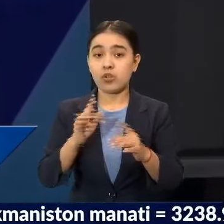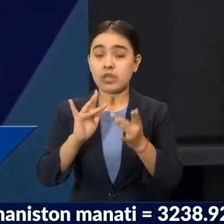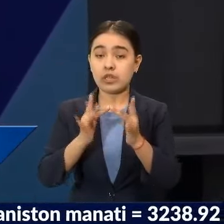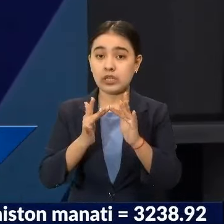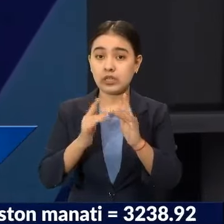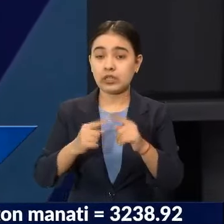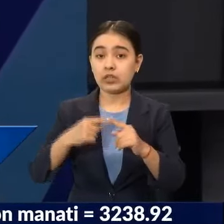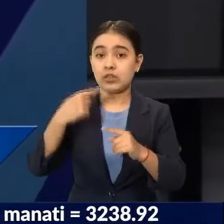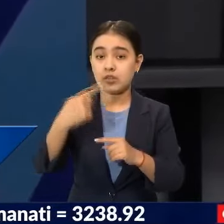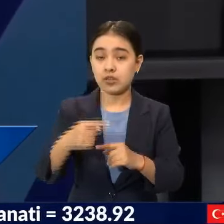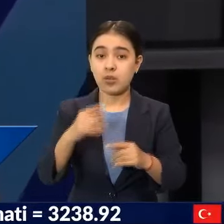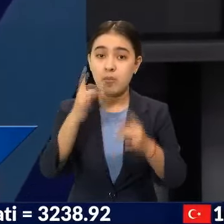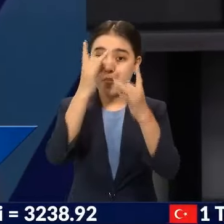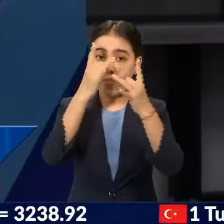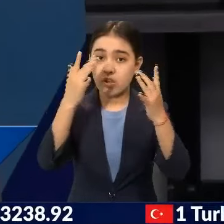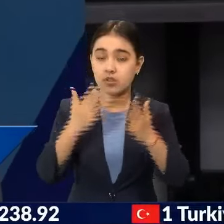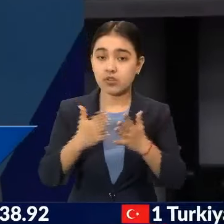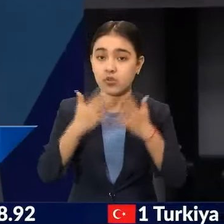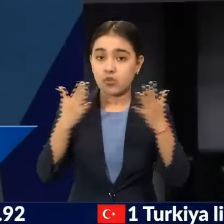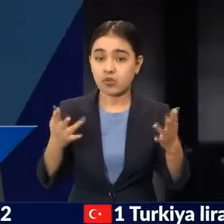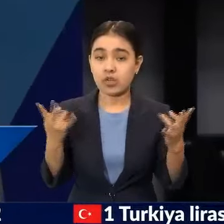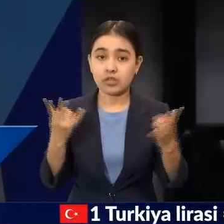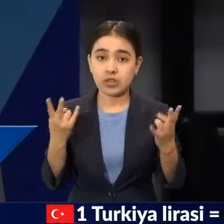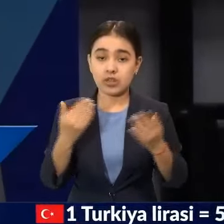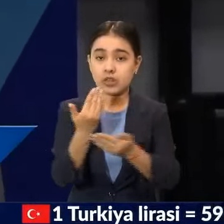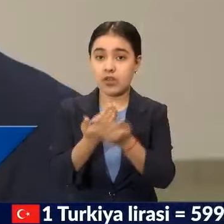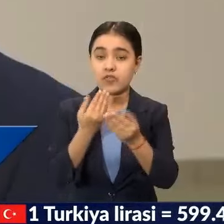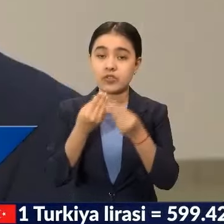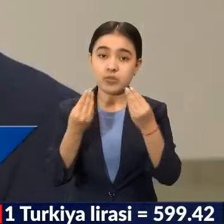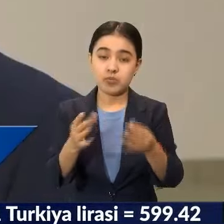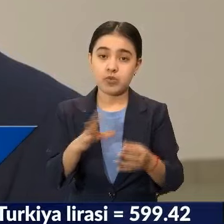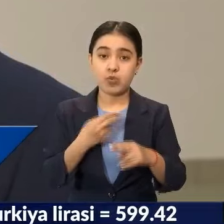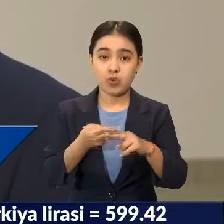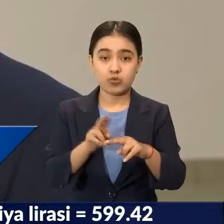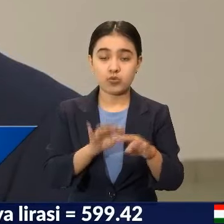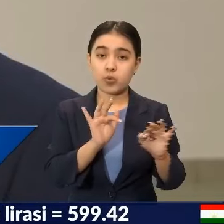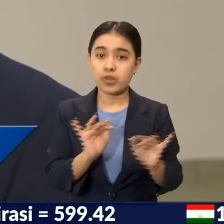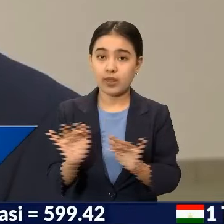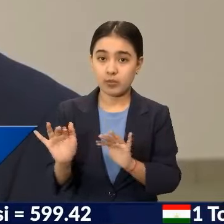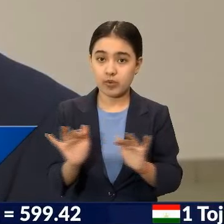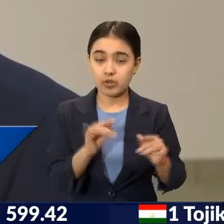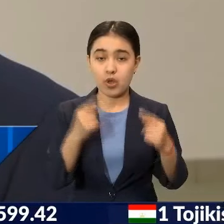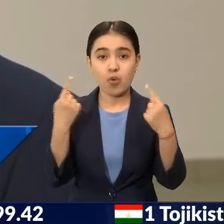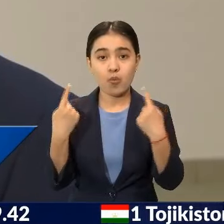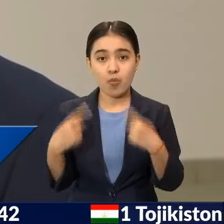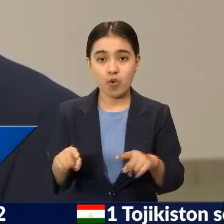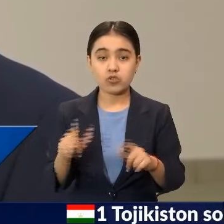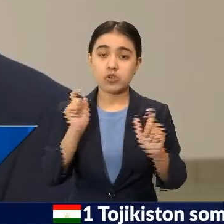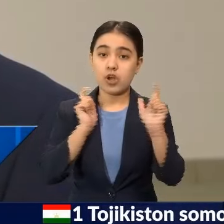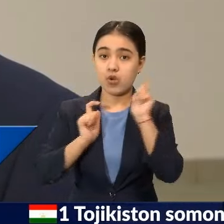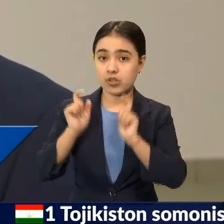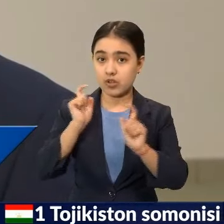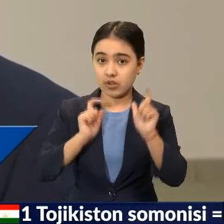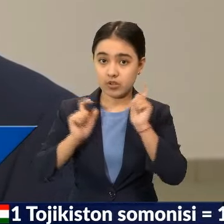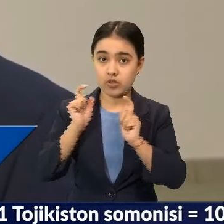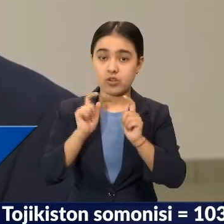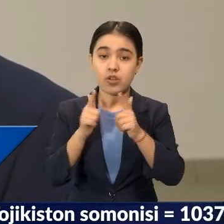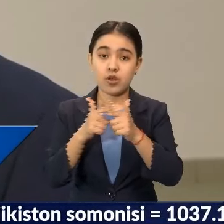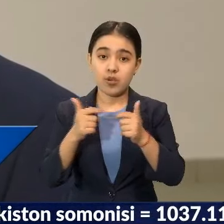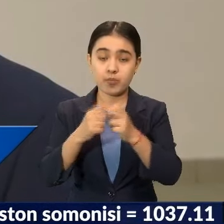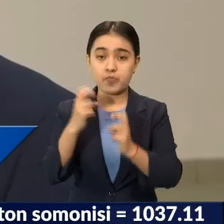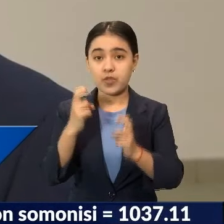tarmoqlardan foydalanish madaniyatini ortirish bo'yicha kerakli tavsiyalarni berib o'tdik. Ushbu tadbirlar boshqa oliygohlarda, korxona